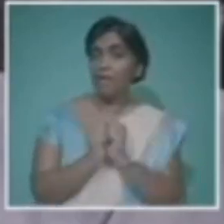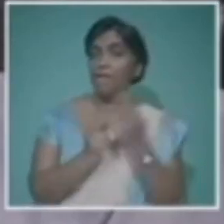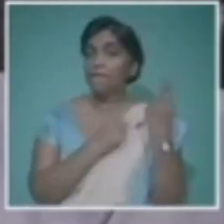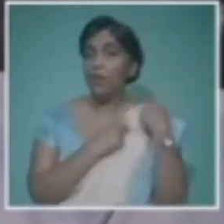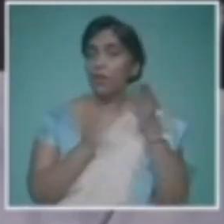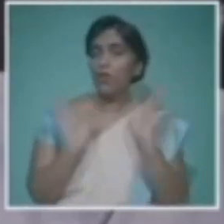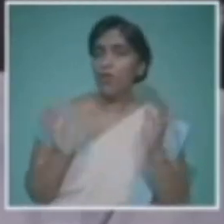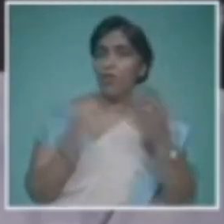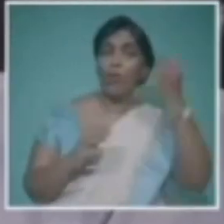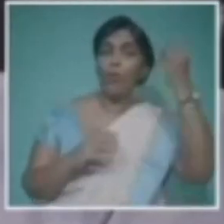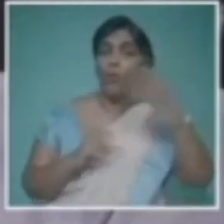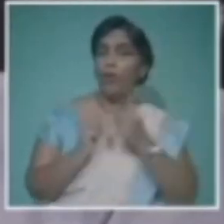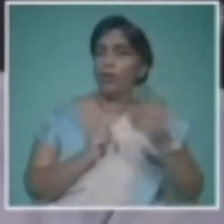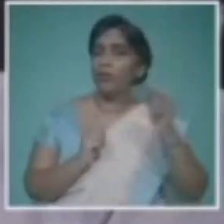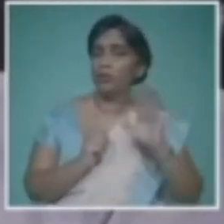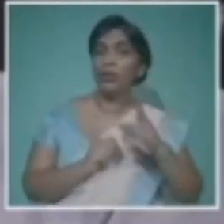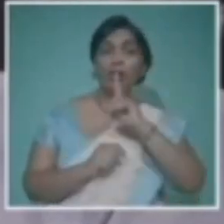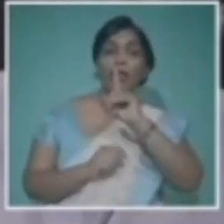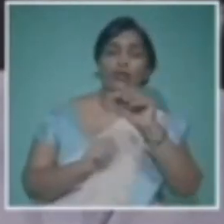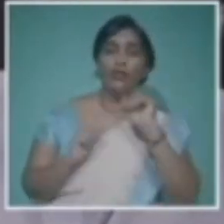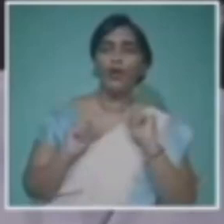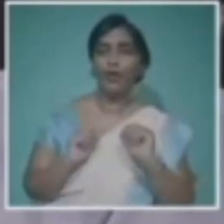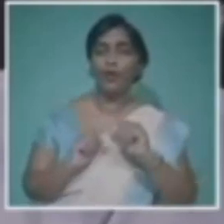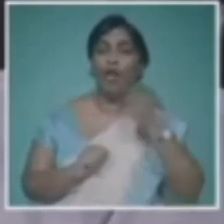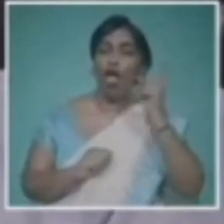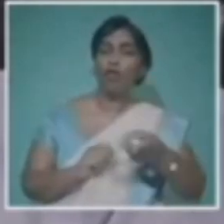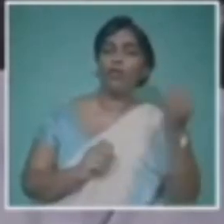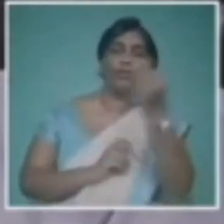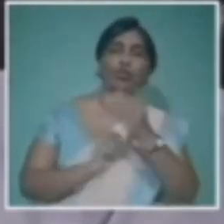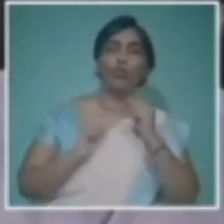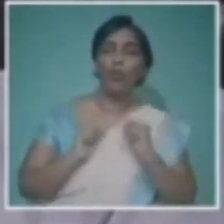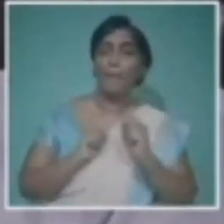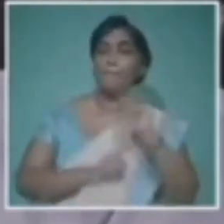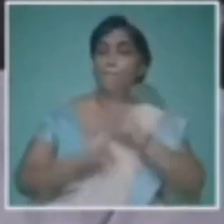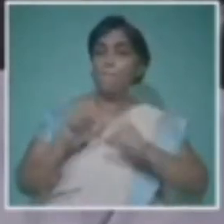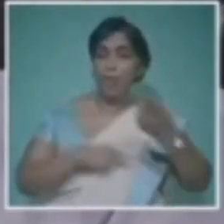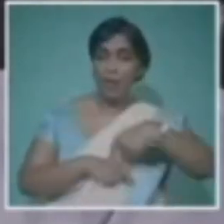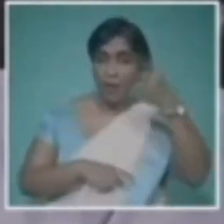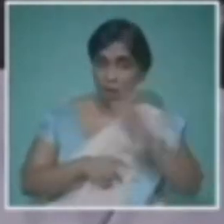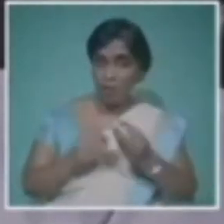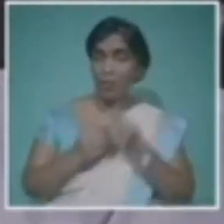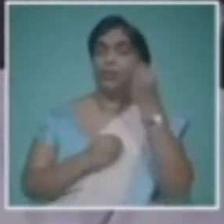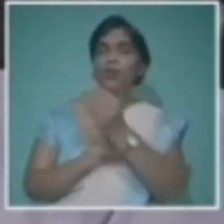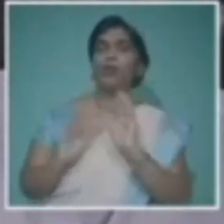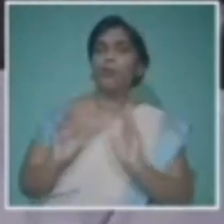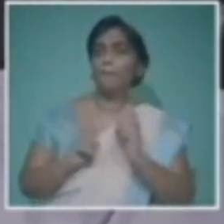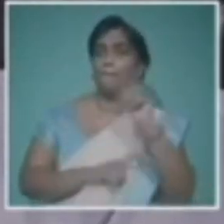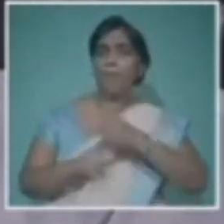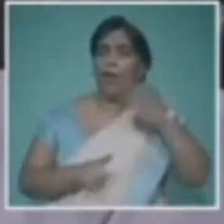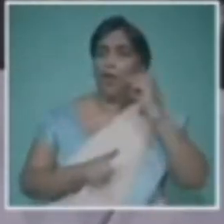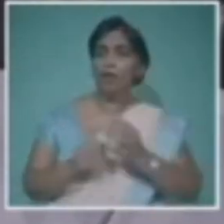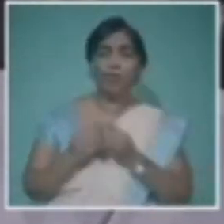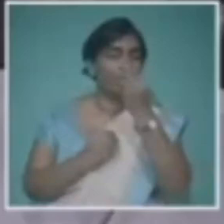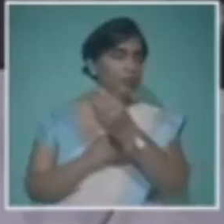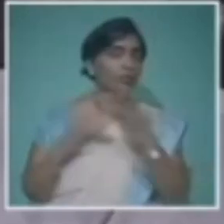කරේ කවදද එහෙම කරේ කාගෙන්ද ඇහුවේ කවුද අනුමැතිය දුන්නේ පාර්ලිමේන්තුව අනුමැතිය දෙන්න ඕනේ පාර්ලිමේන්තුව අනුමැතිය